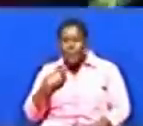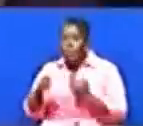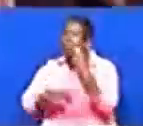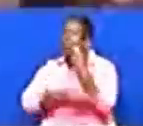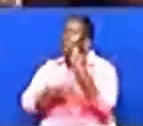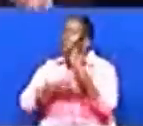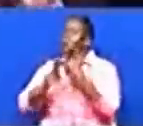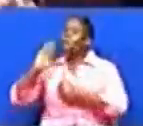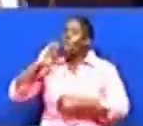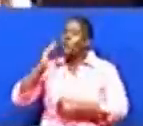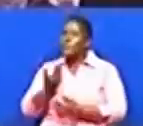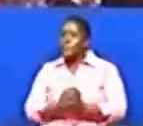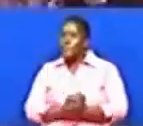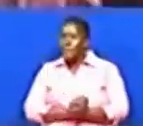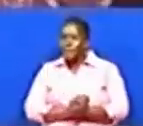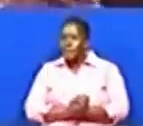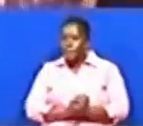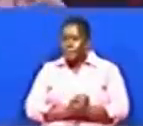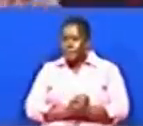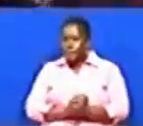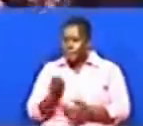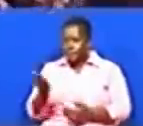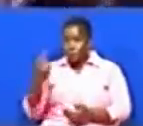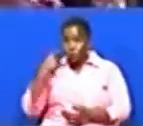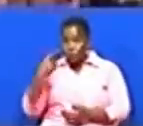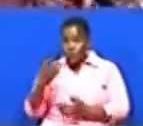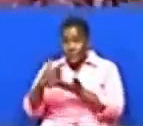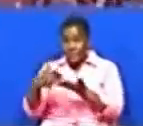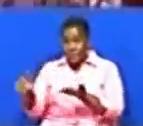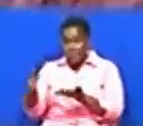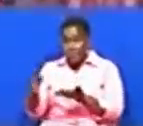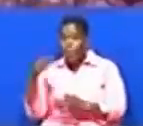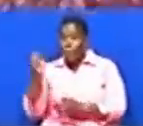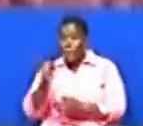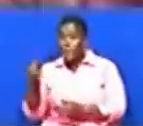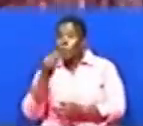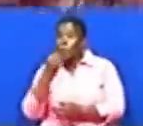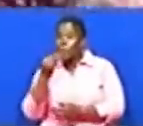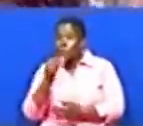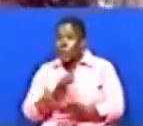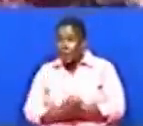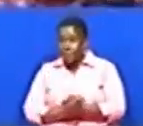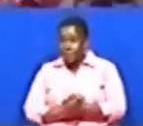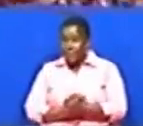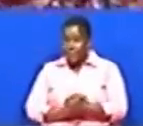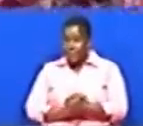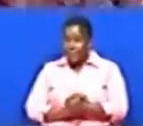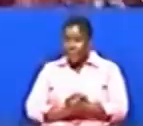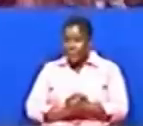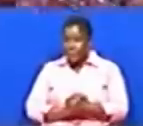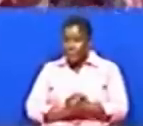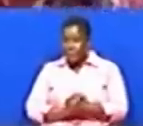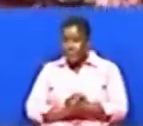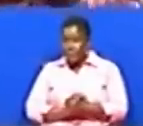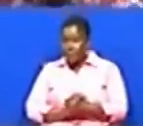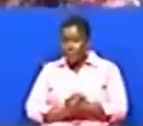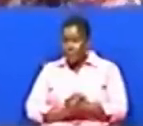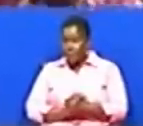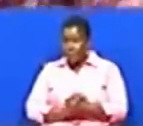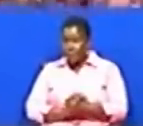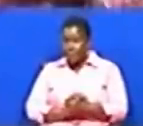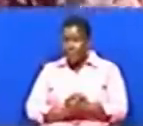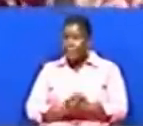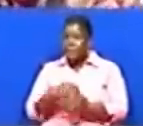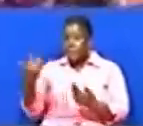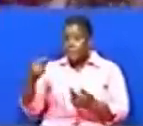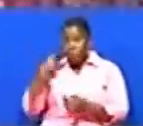wa nyama. Hiyo sio wao kwa nini? Wewe hili anapewa mzee mkubwa. Wazee wakubwa sasa. Hata kama ni rika yako, lakini na wewe